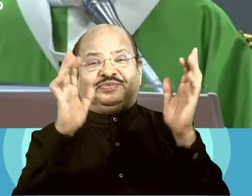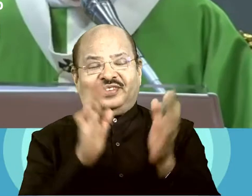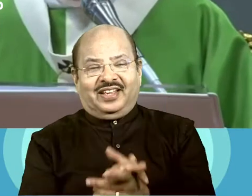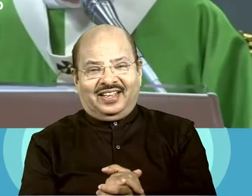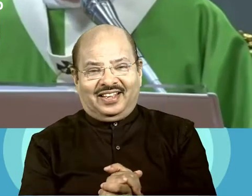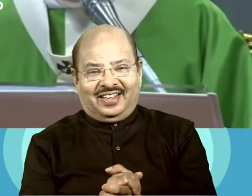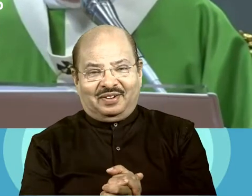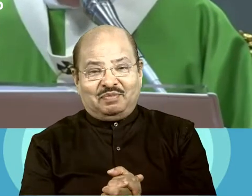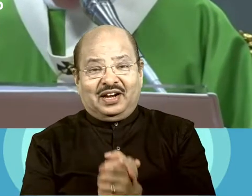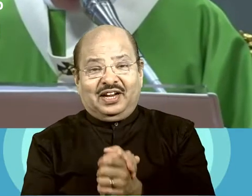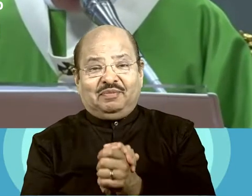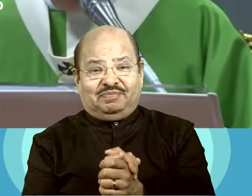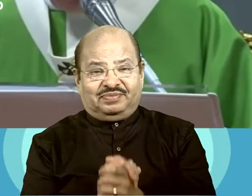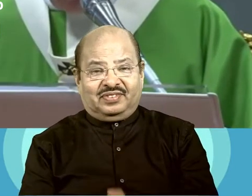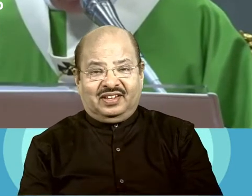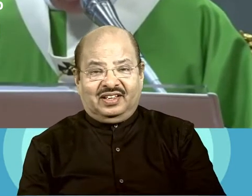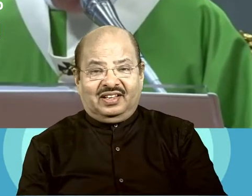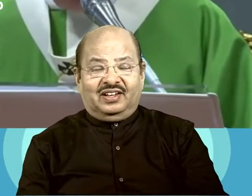മറിയം.